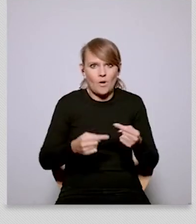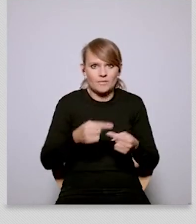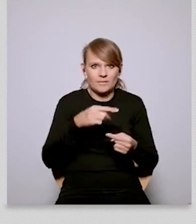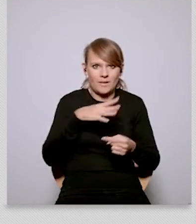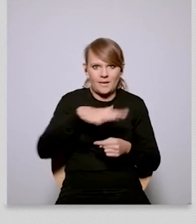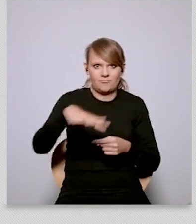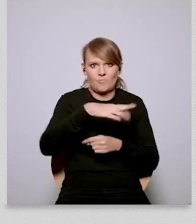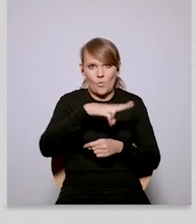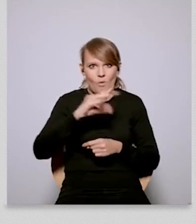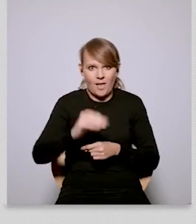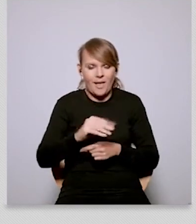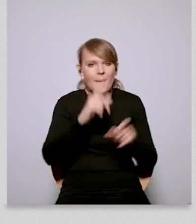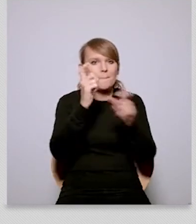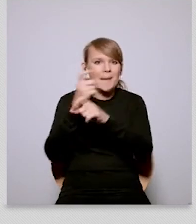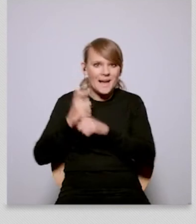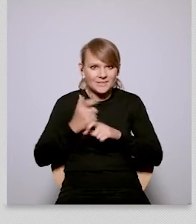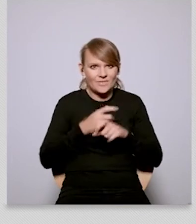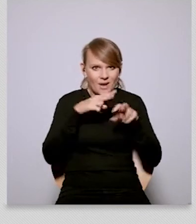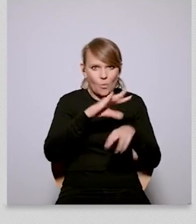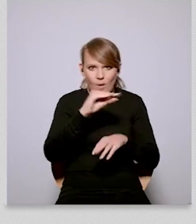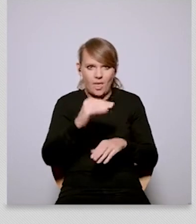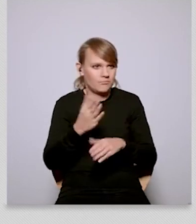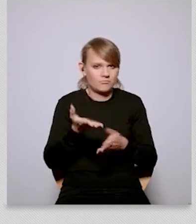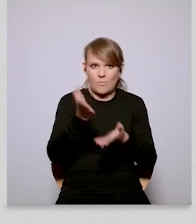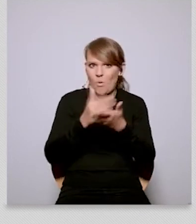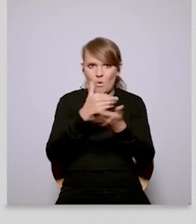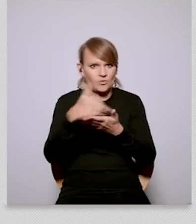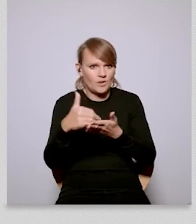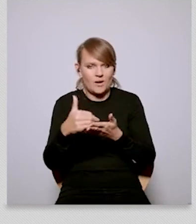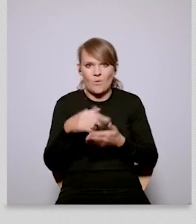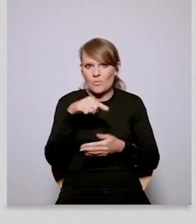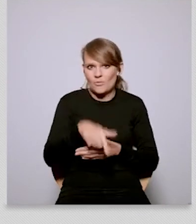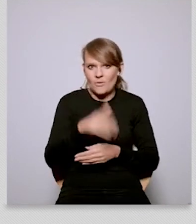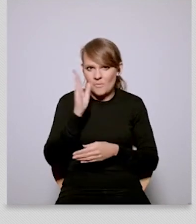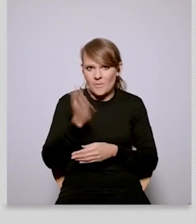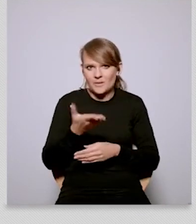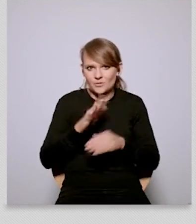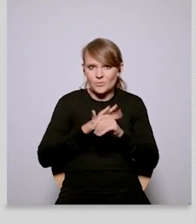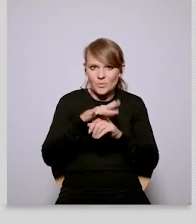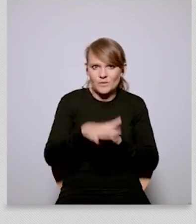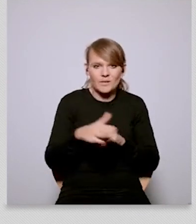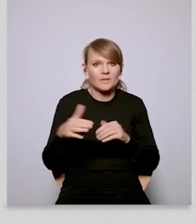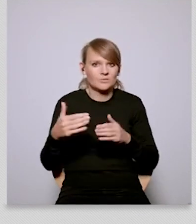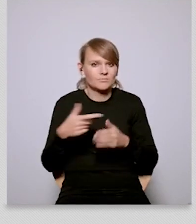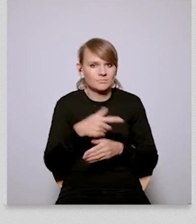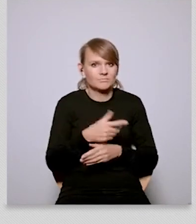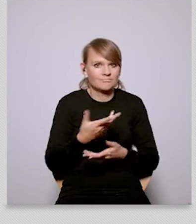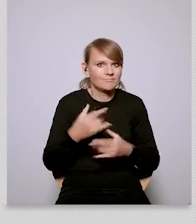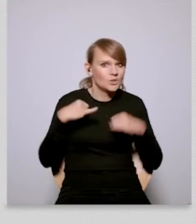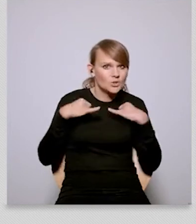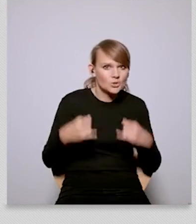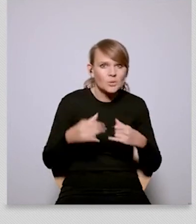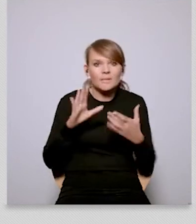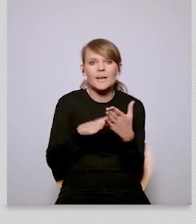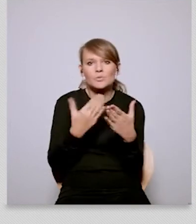dzielą państwa członkowskie i które będą które będą jakoś decydowały o takim nowym układzie sił trochę my